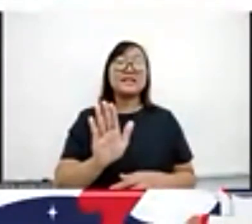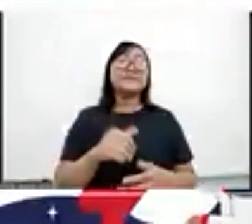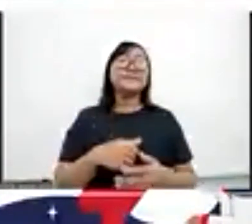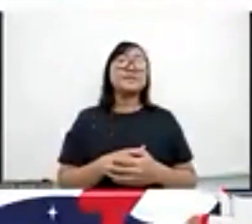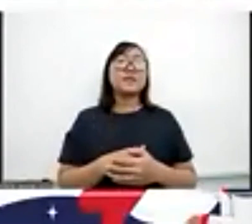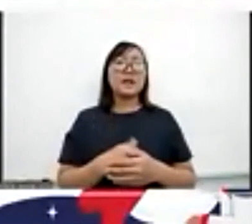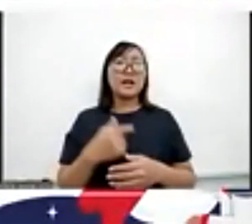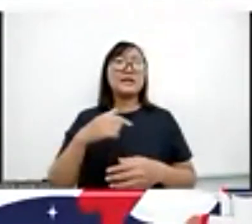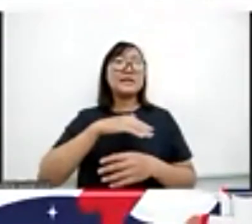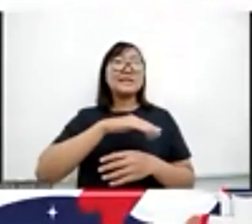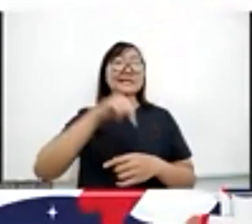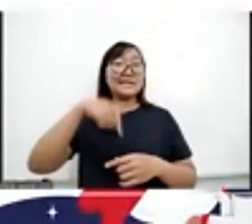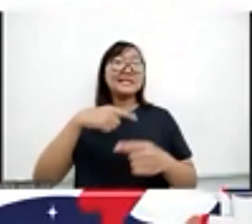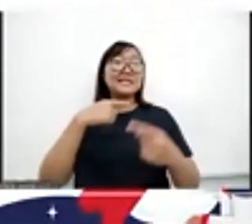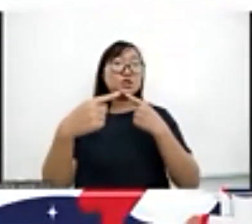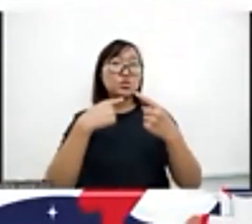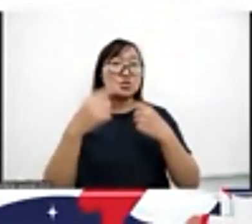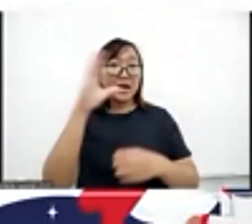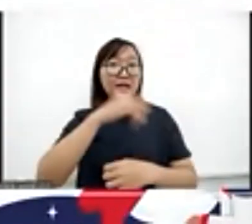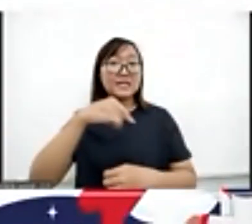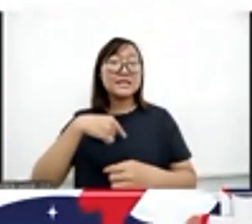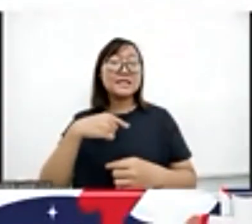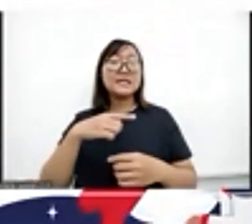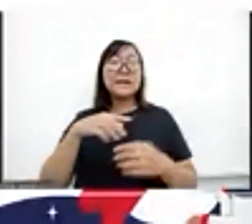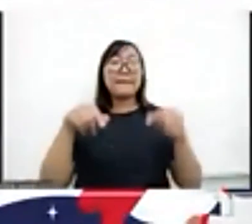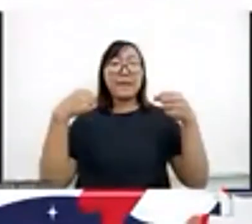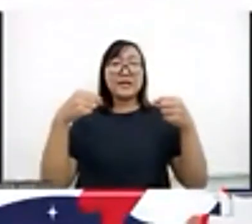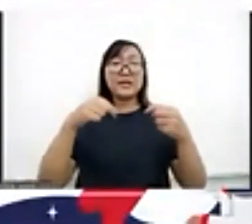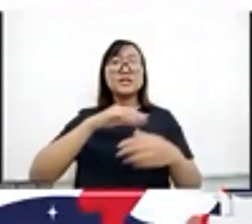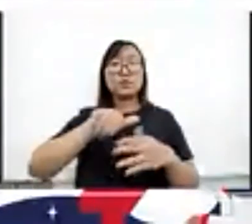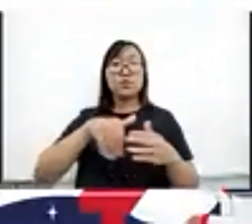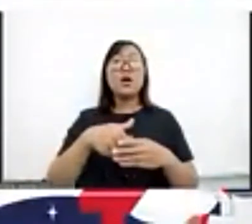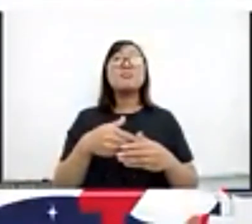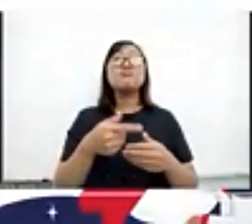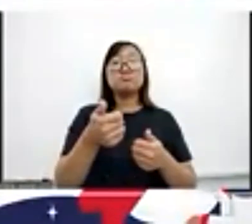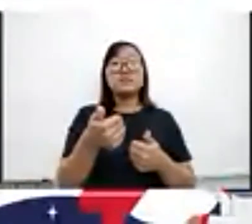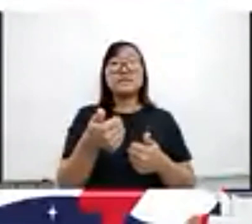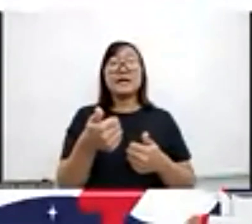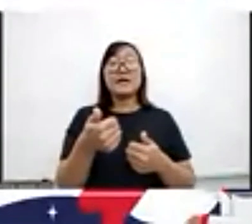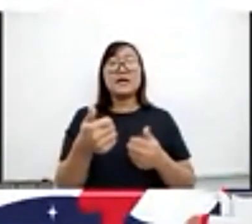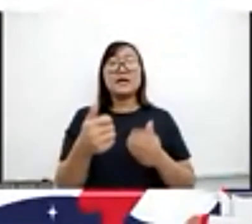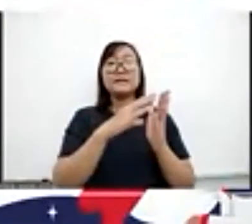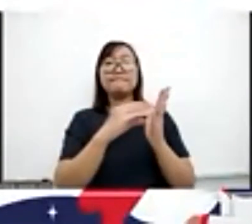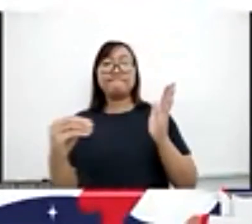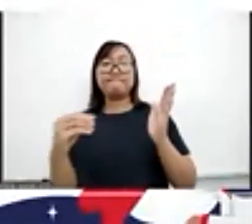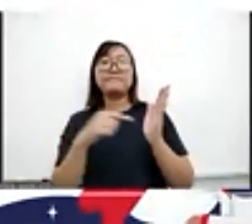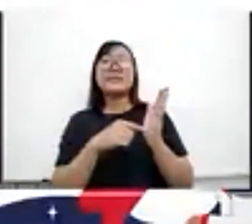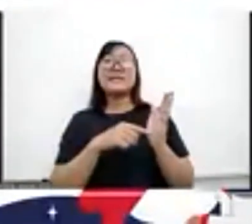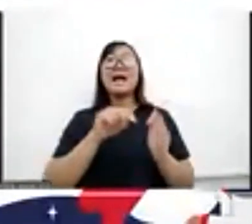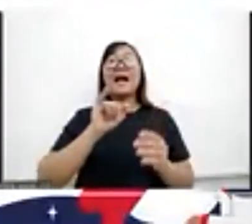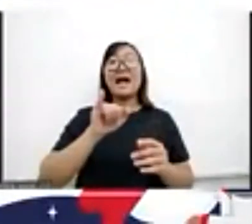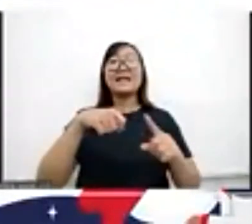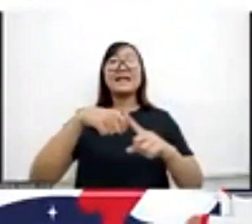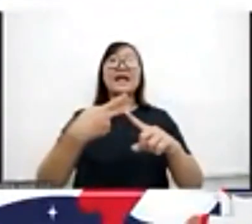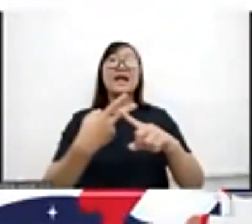isi diskusi hari ini akan bisa ditemui di ya akan bisa ditemui di ICB dikemas Eh